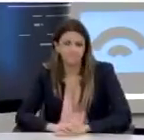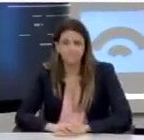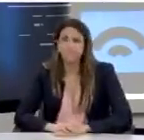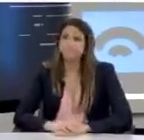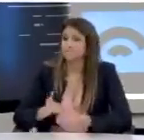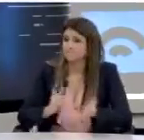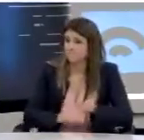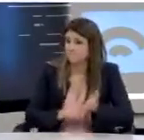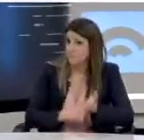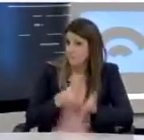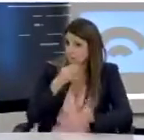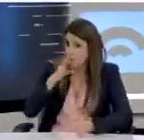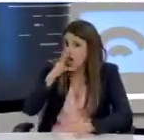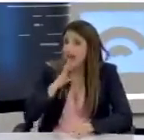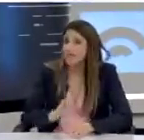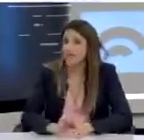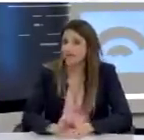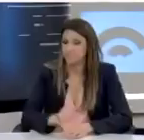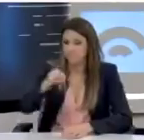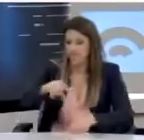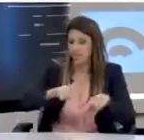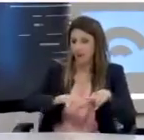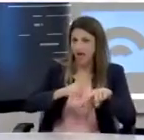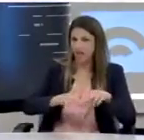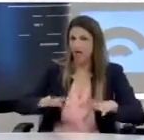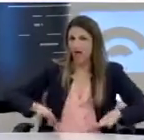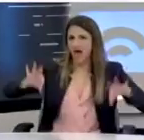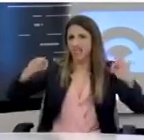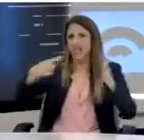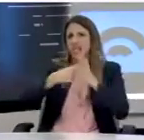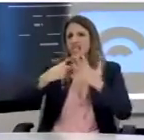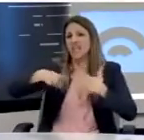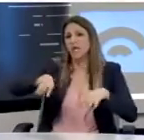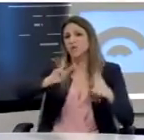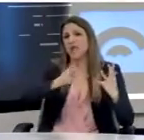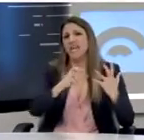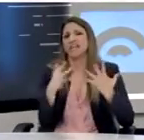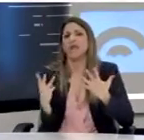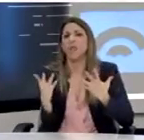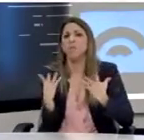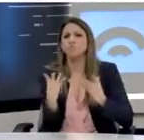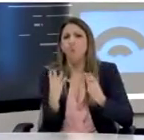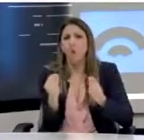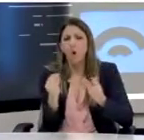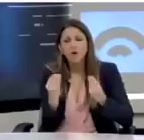ότι και στην Ελλάδα επικράτησε στις αρχές της δεκαετίας του 90 εθνικιστικός